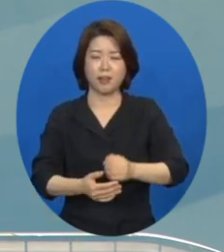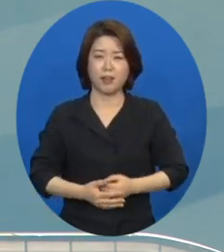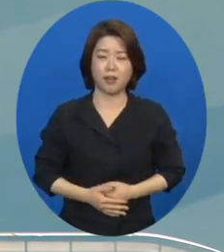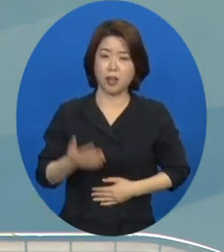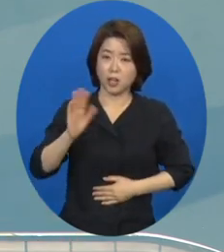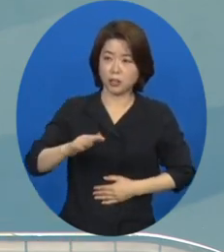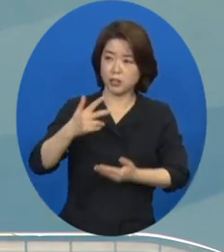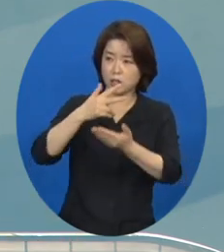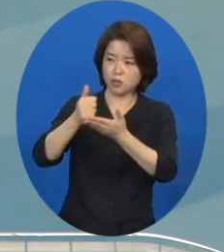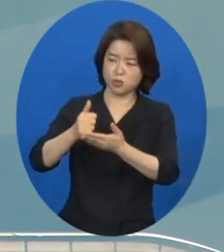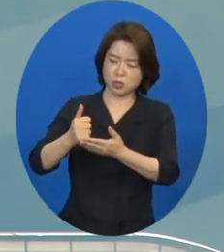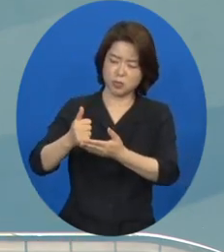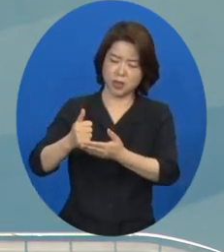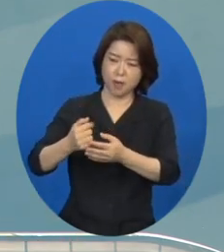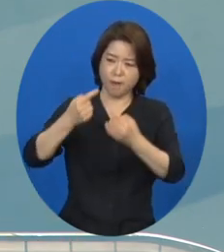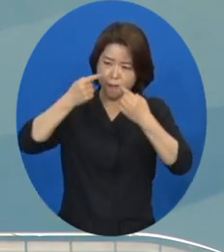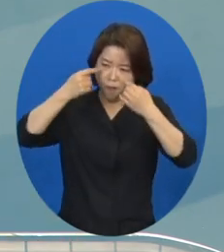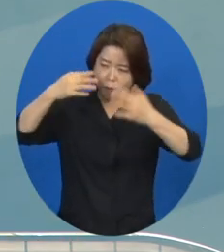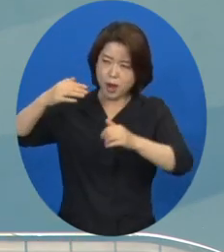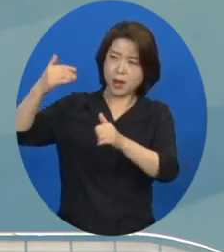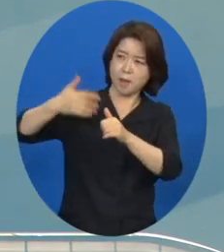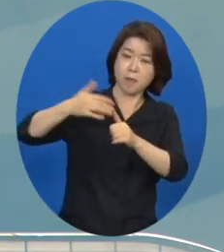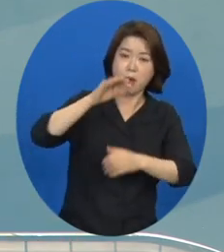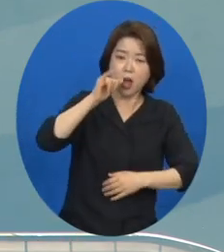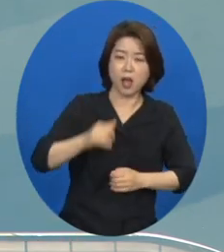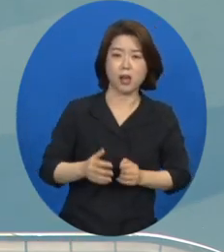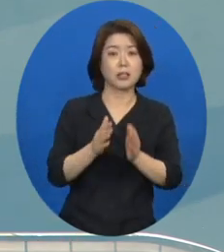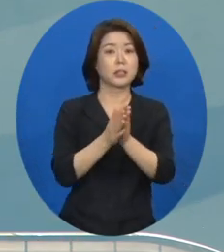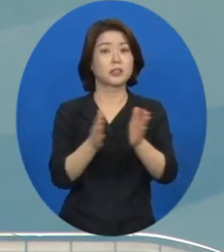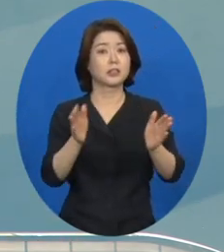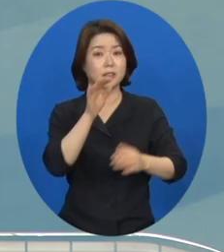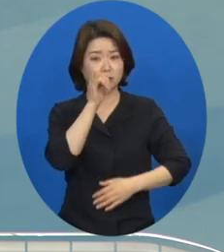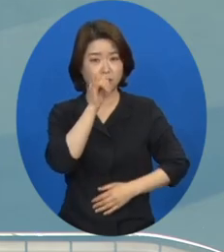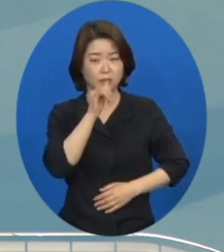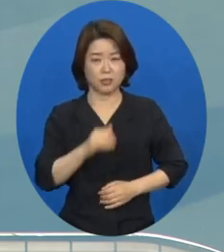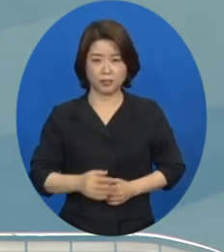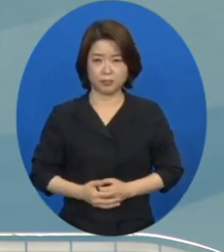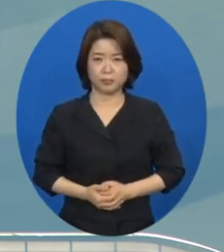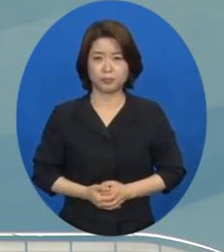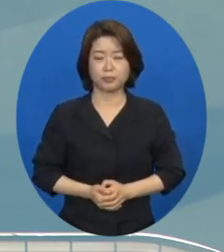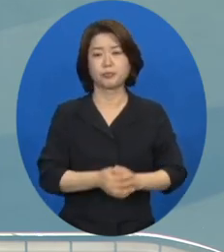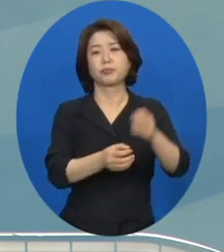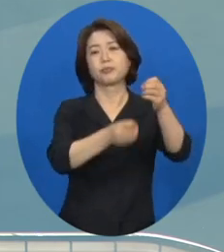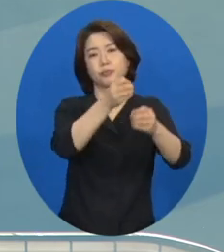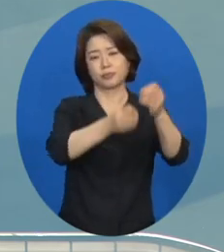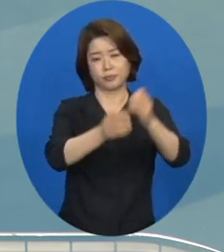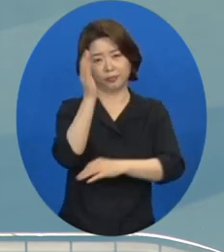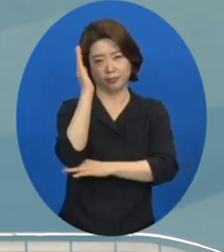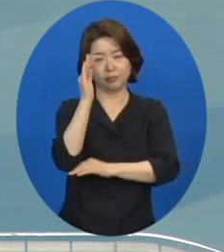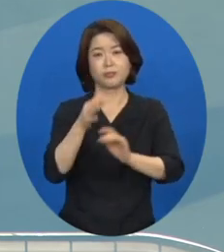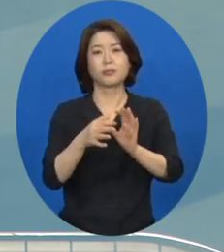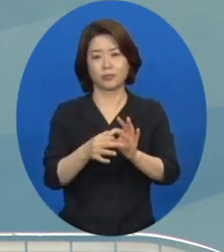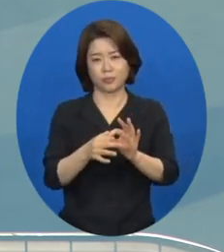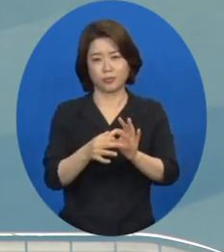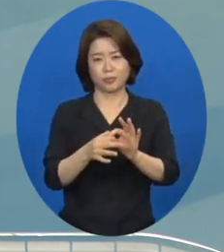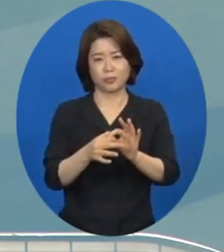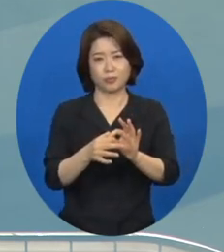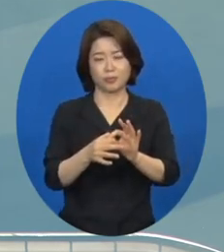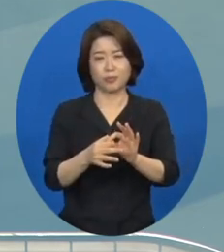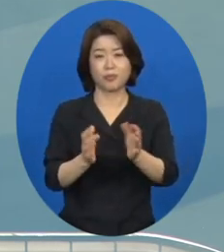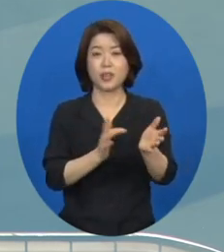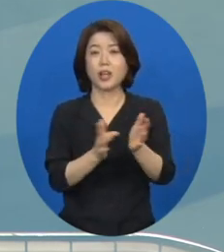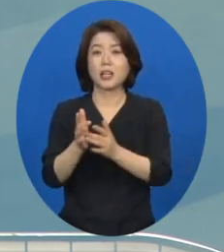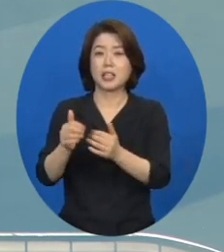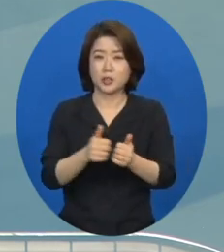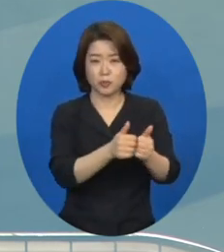근데 주께서 워낙 강하게 강권하시니까 시작은 했는데 시편 설교를 통하여